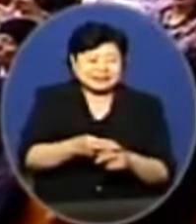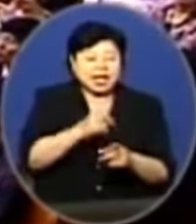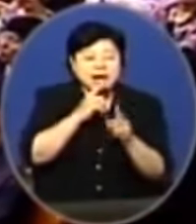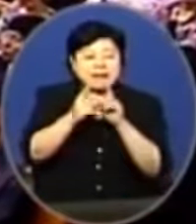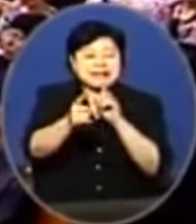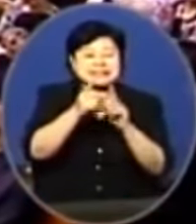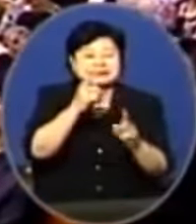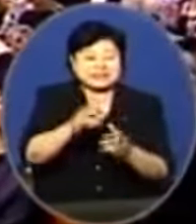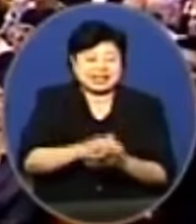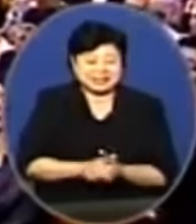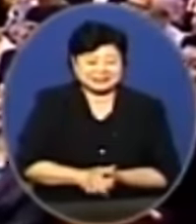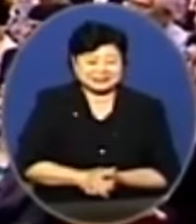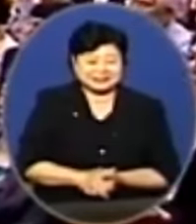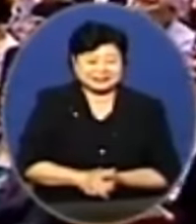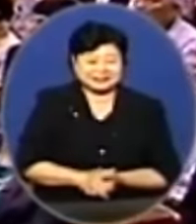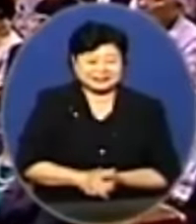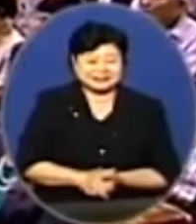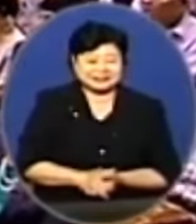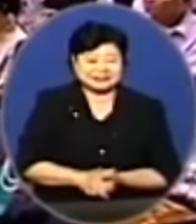말씀이다.